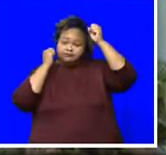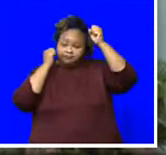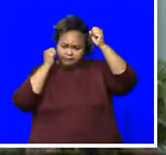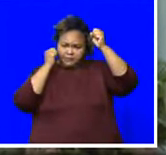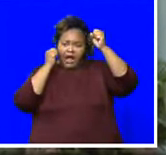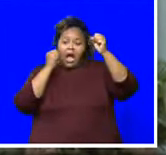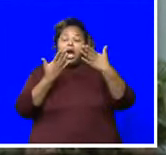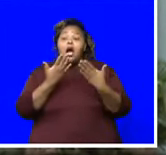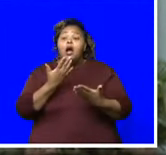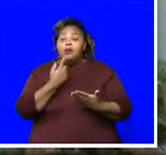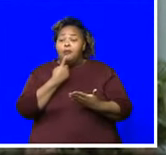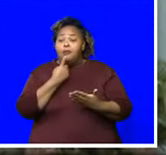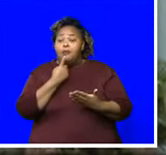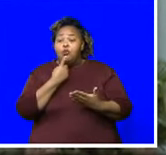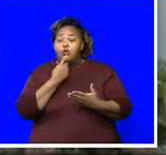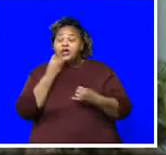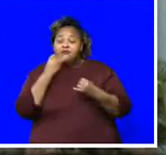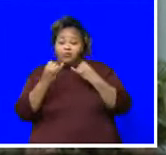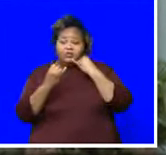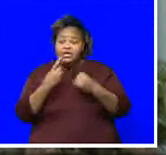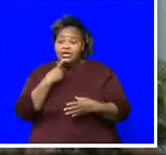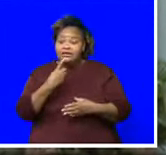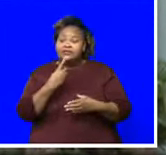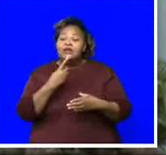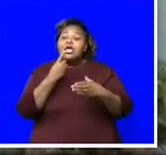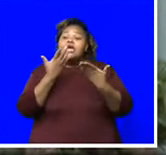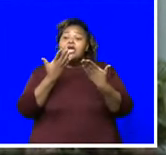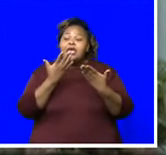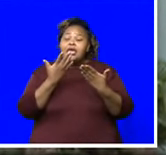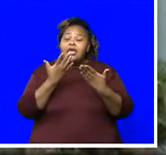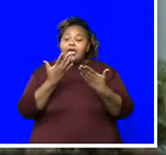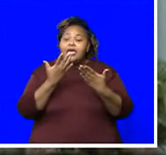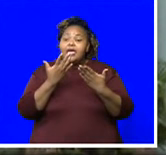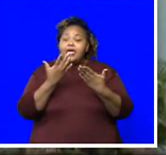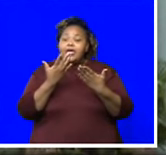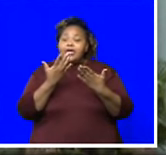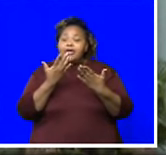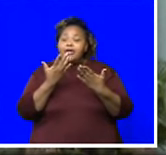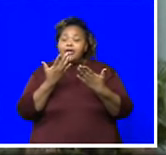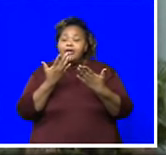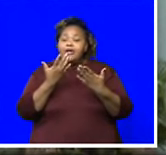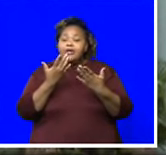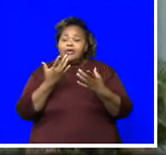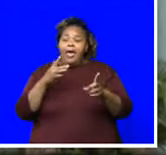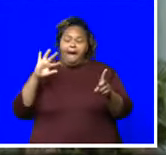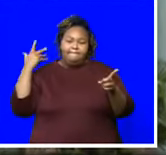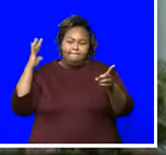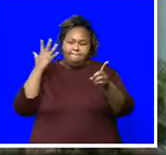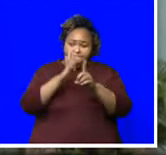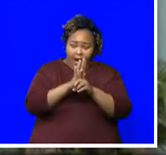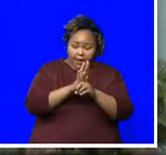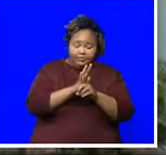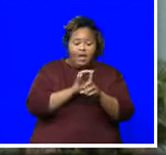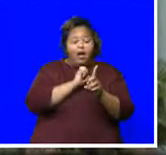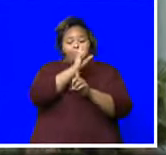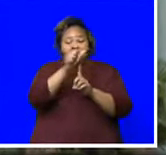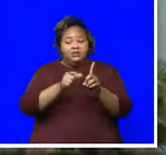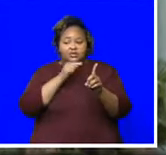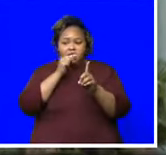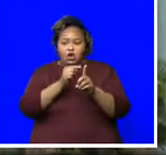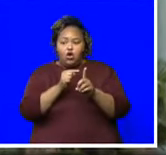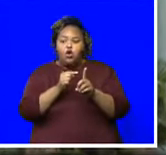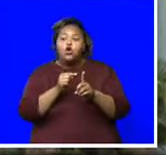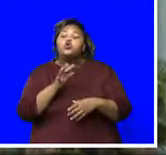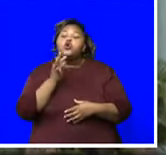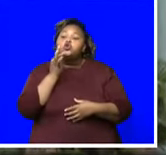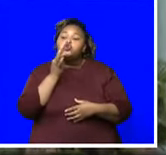ekuthumbeni kanye nasekubekeni ngesandla mengamele wenhlangano yabafundzi Xolani Maseko fakuthi ukuthi unomake watisa sive